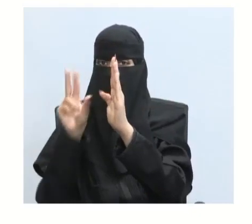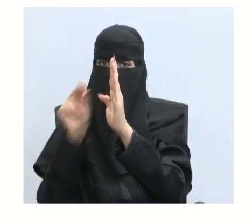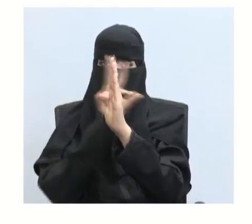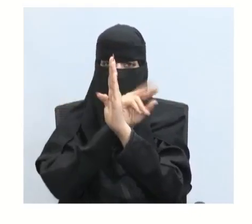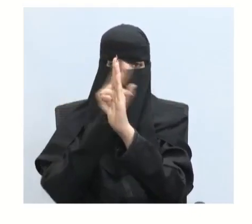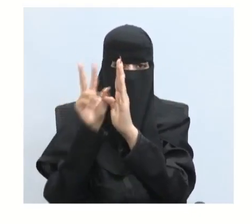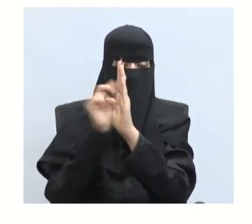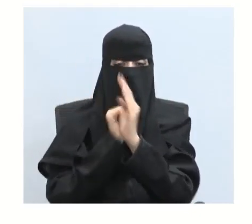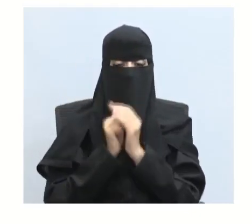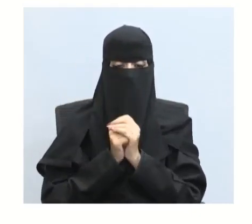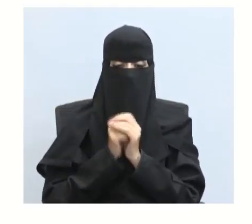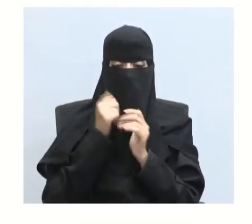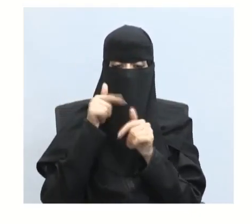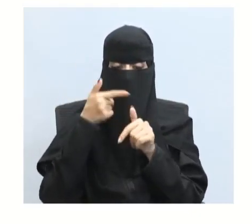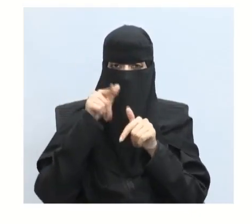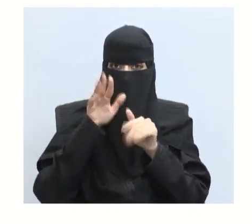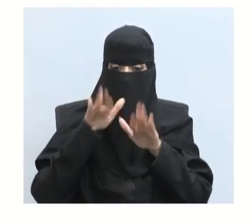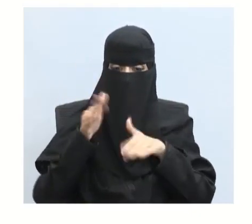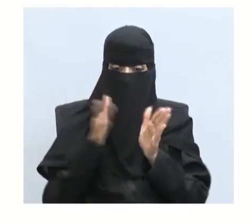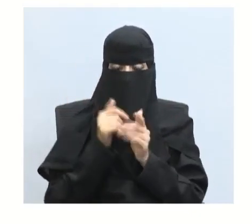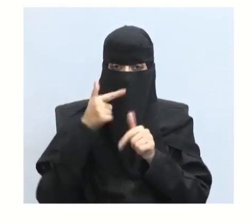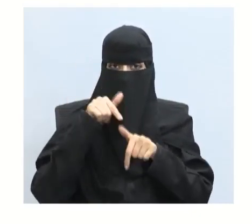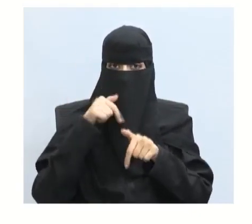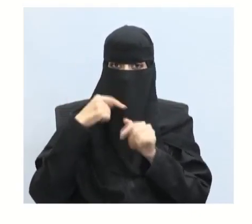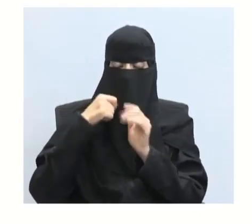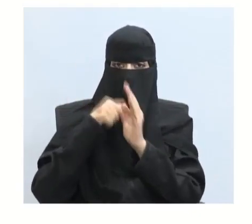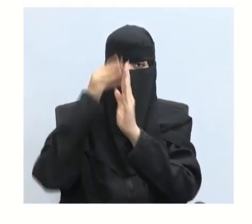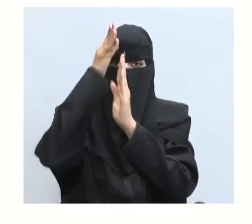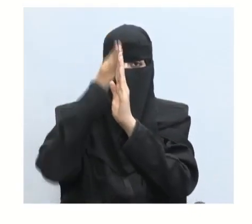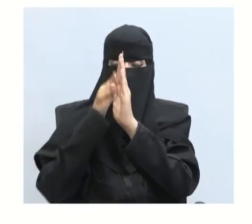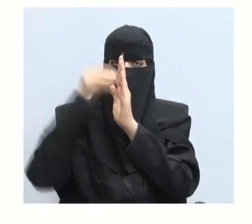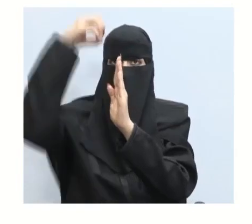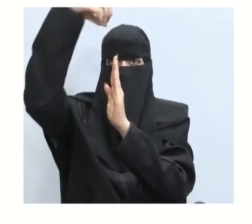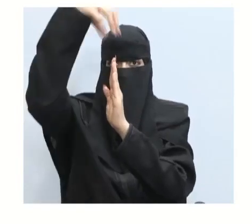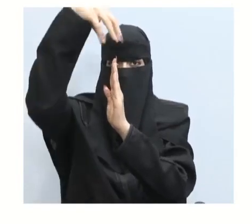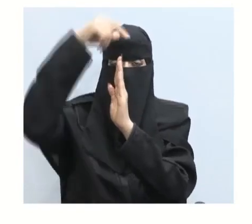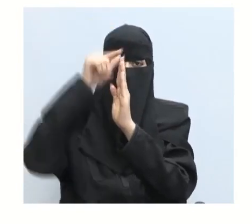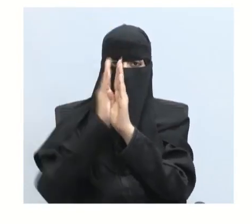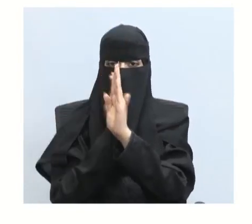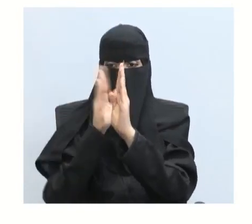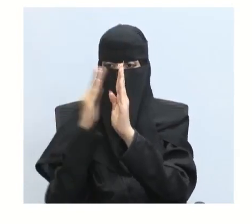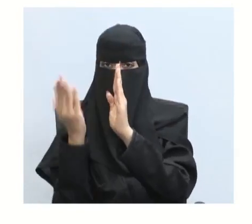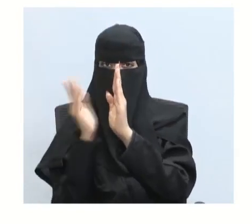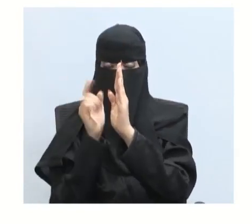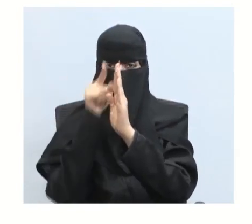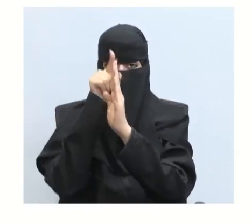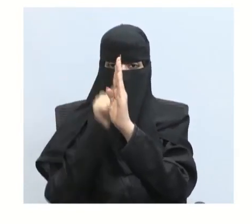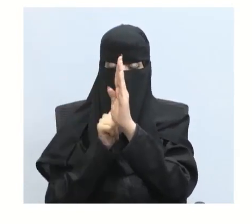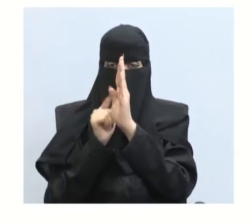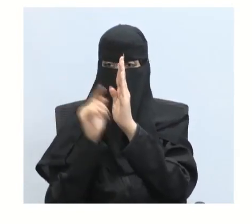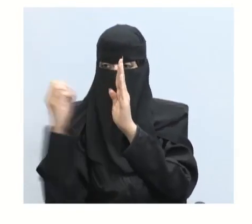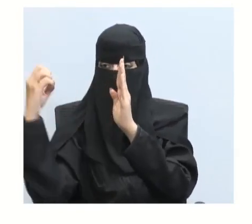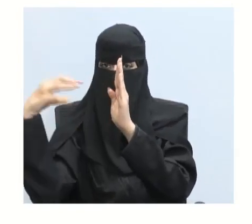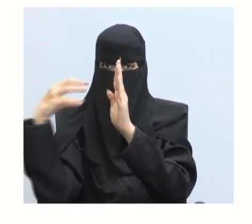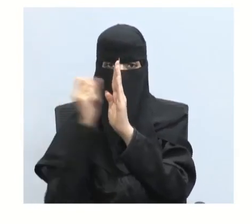زاويه الانعكاس ايضا الشعاع الساقط والشعاع المنعكس والعمود المقام عند نقطه